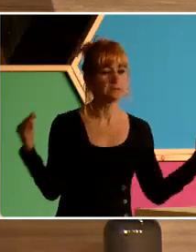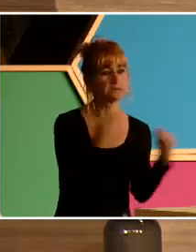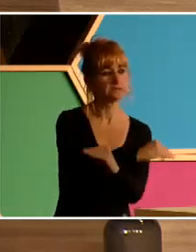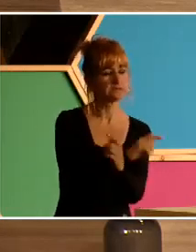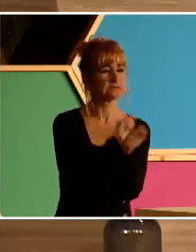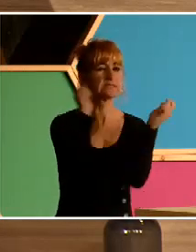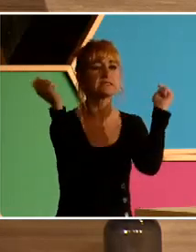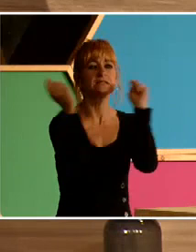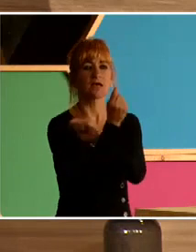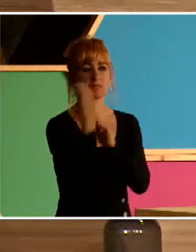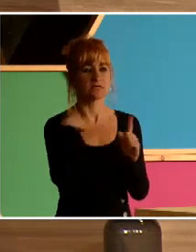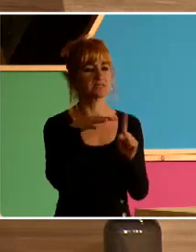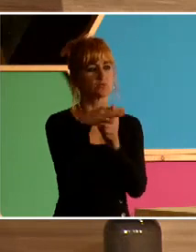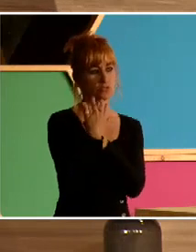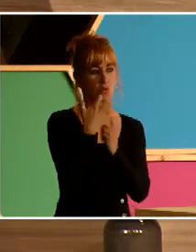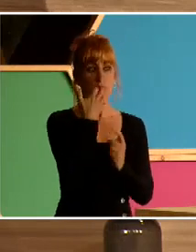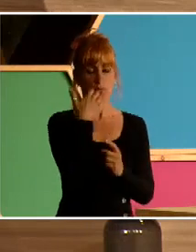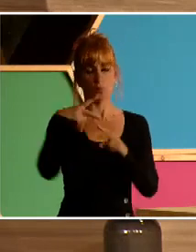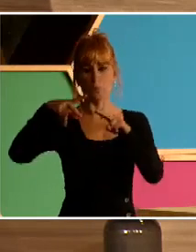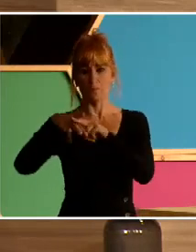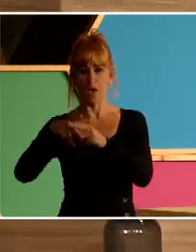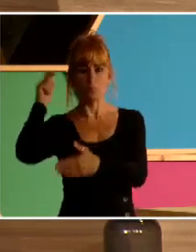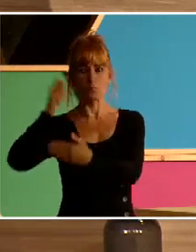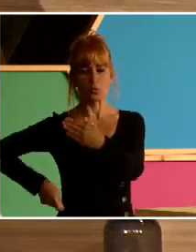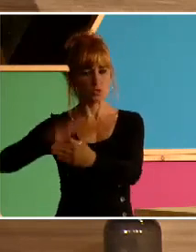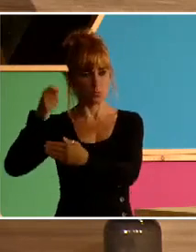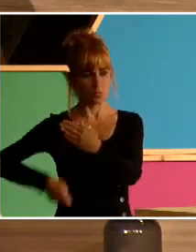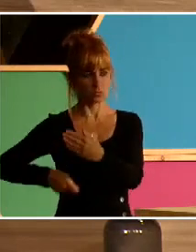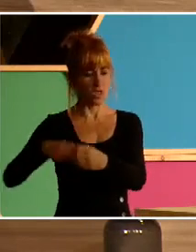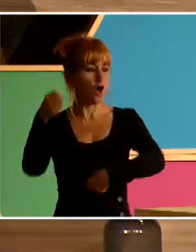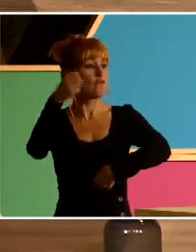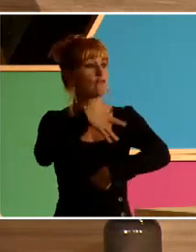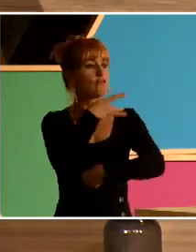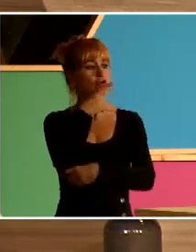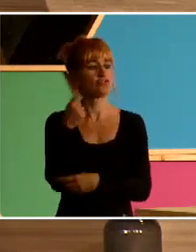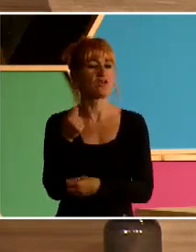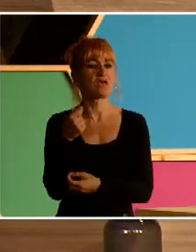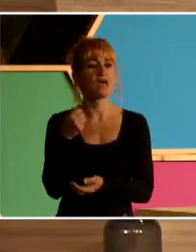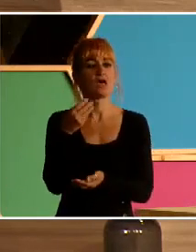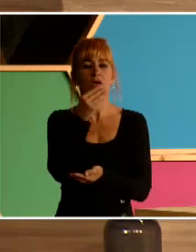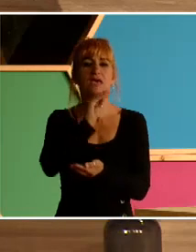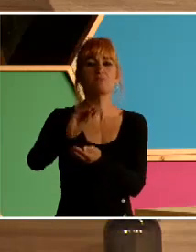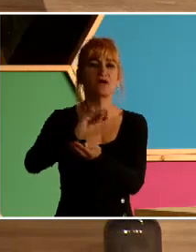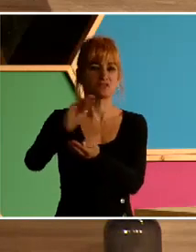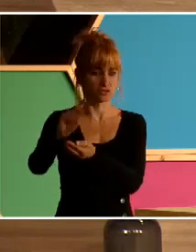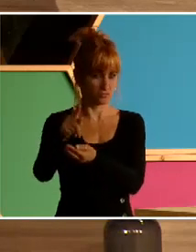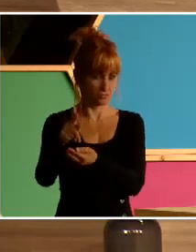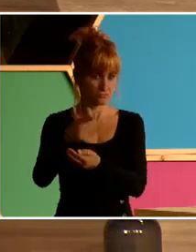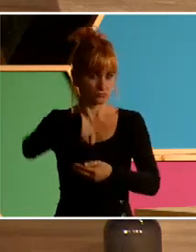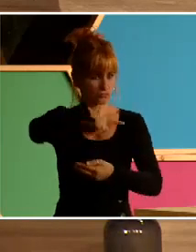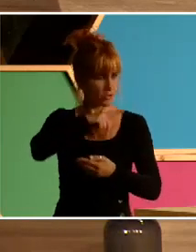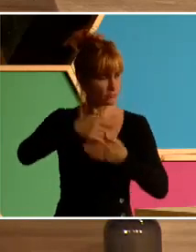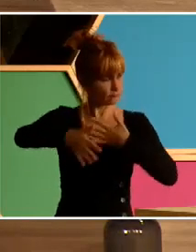per exemple, els grans bancs, els grans fons d'inversió que assetjaven els nostres veïns i les nostres veïnes. Els vam posar